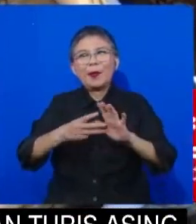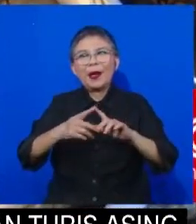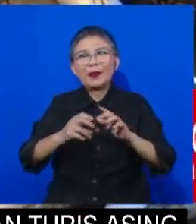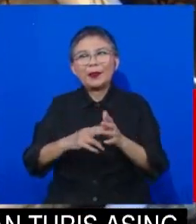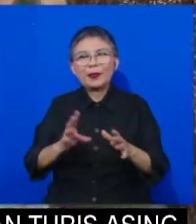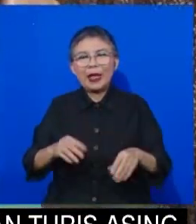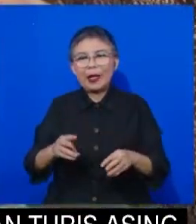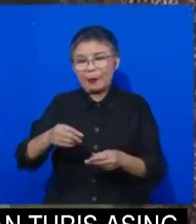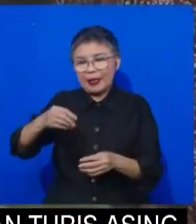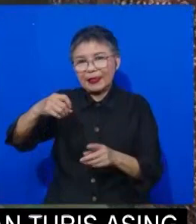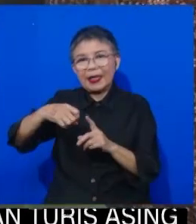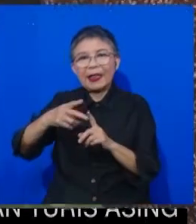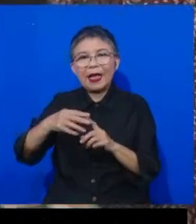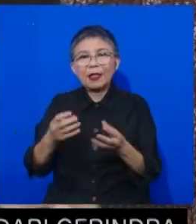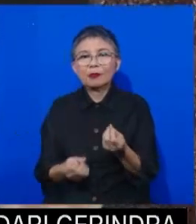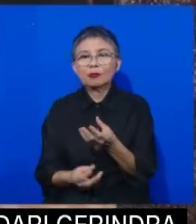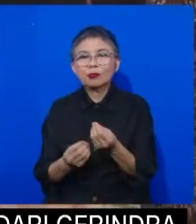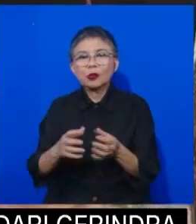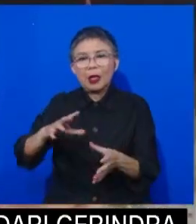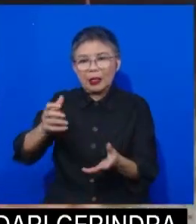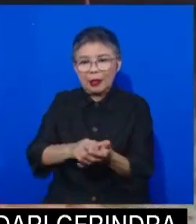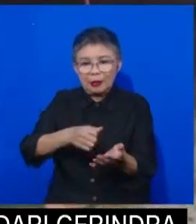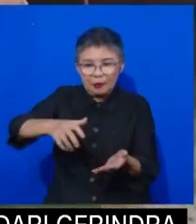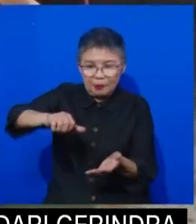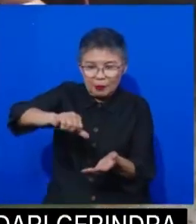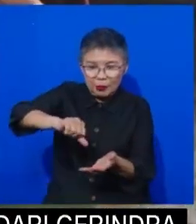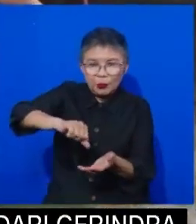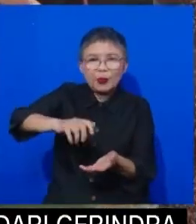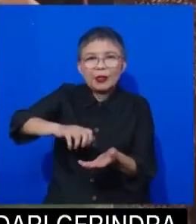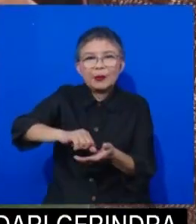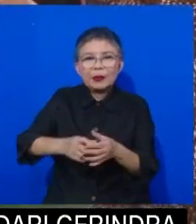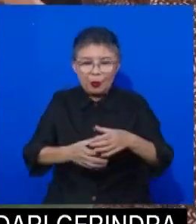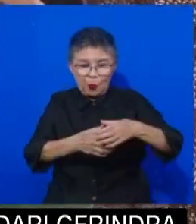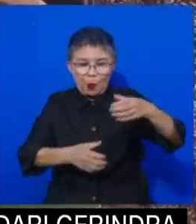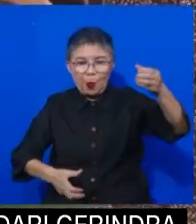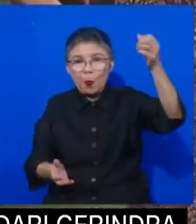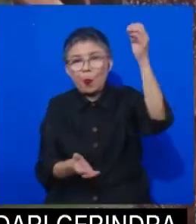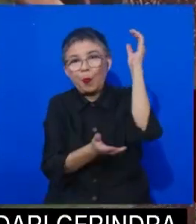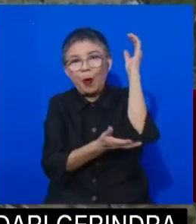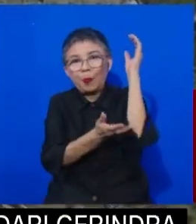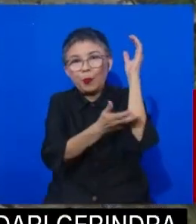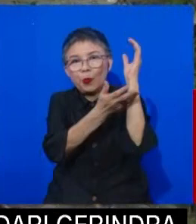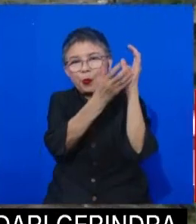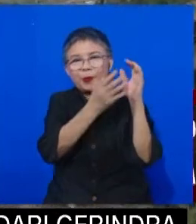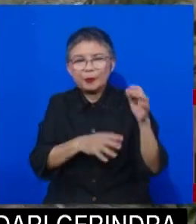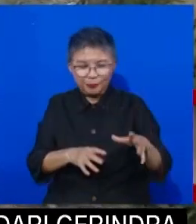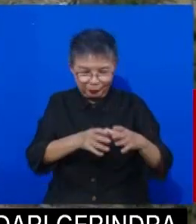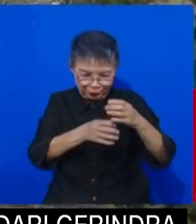Makanan dari beras ketan yang dimasak dengan santan dan dikemas dalam wadah atau tabung bambu yang dilapisi daun pisang.